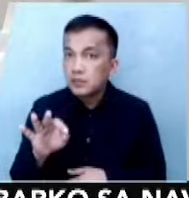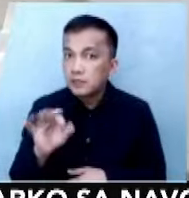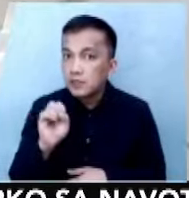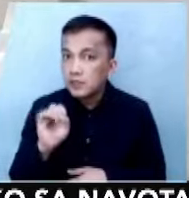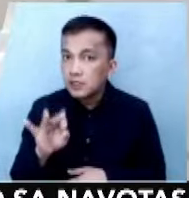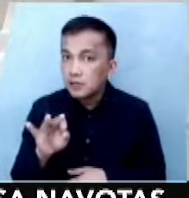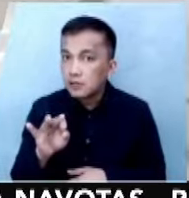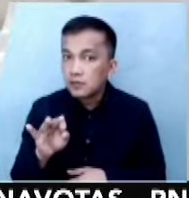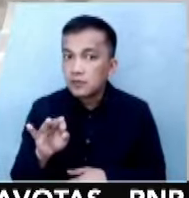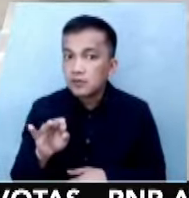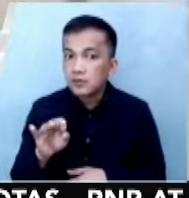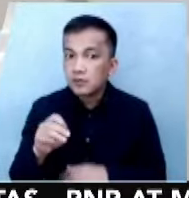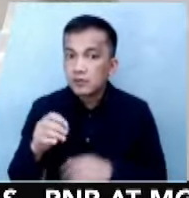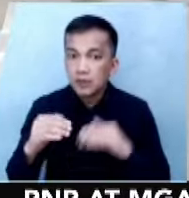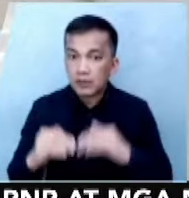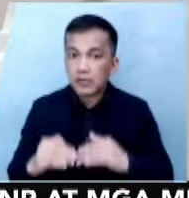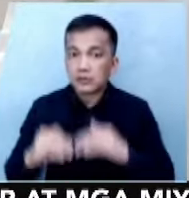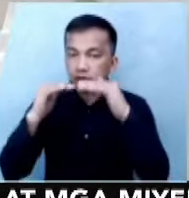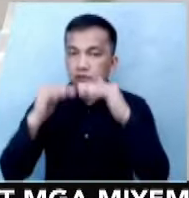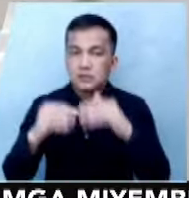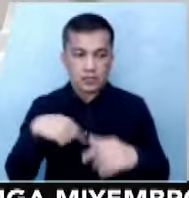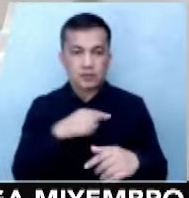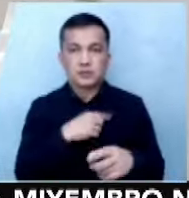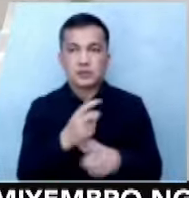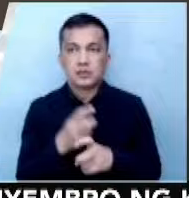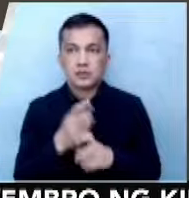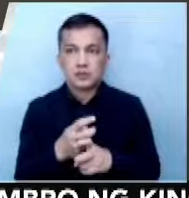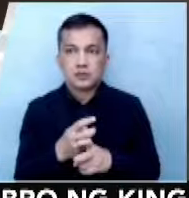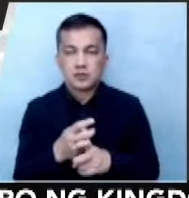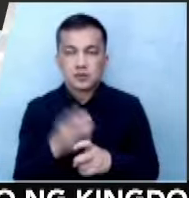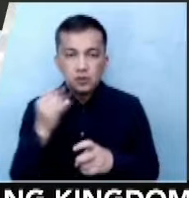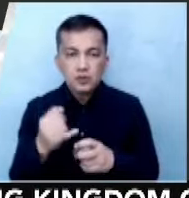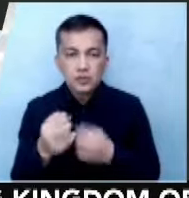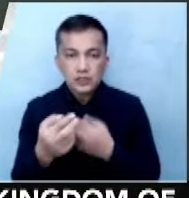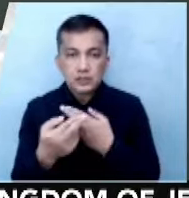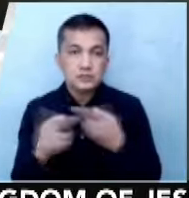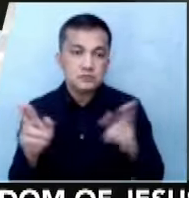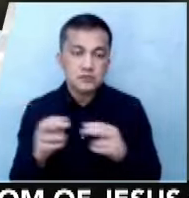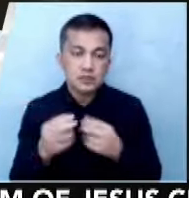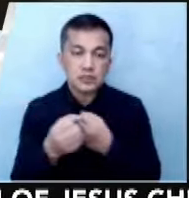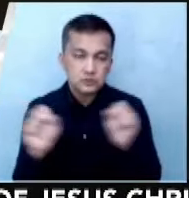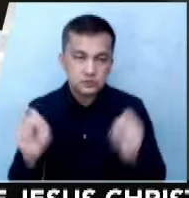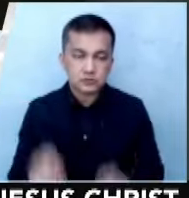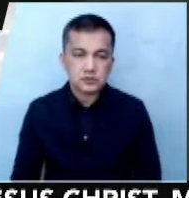saka malalim na doon naman po kami nahihirapan na at iwan ng rescue na. Ilan na ba yan nadala nyo?